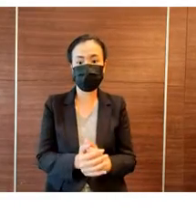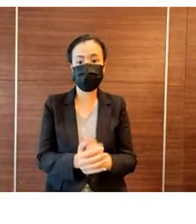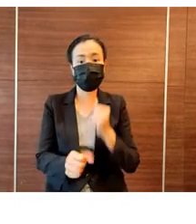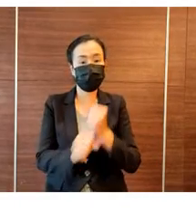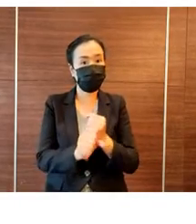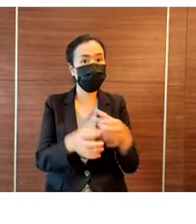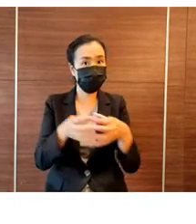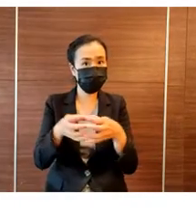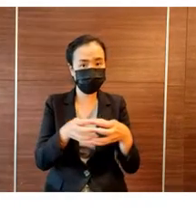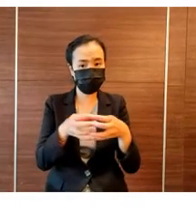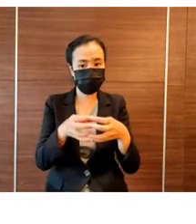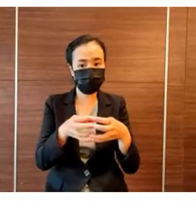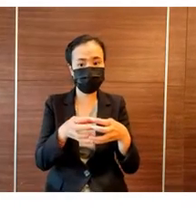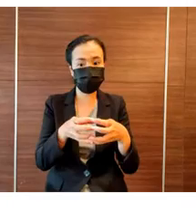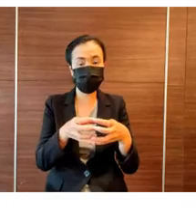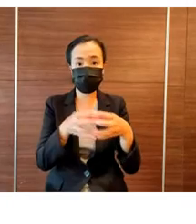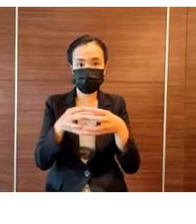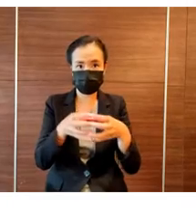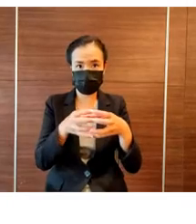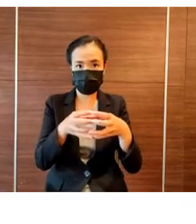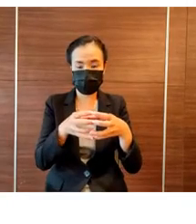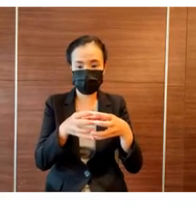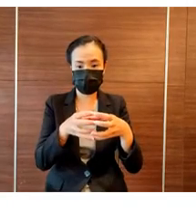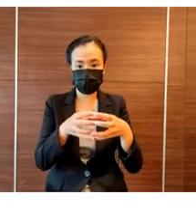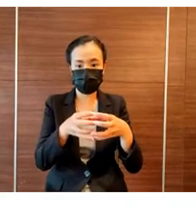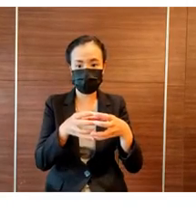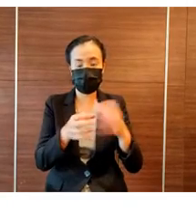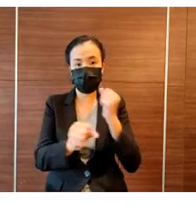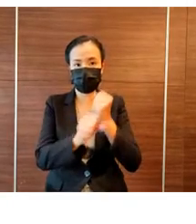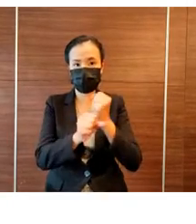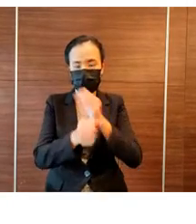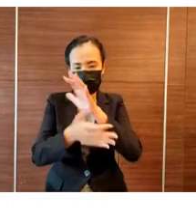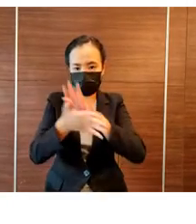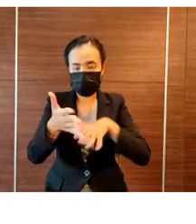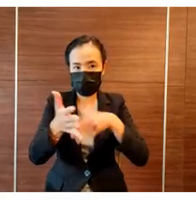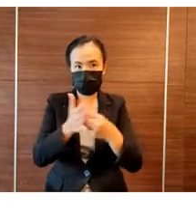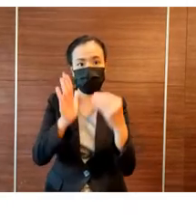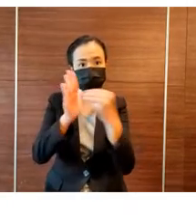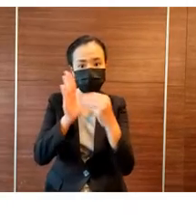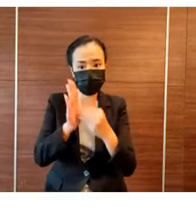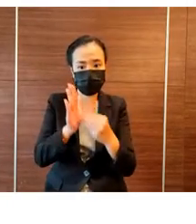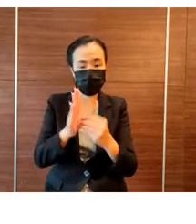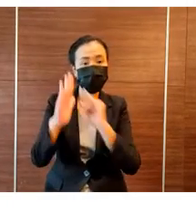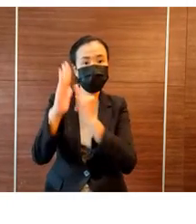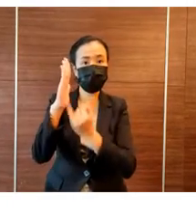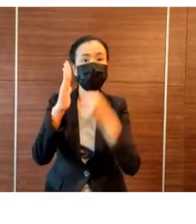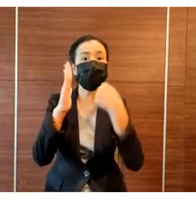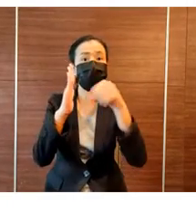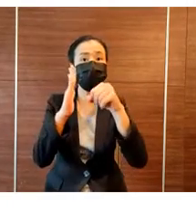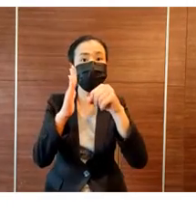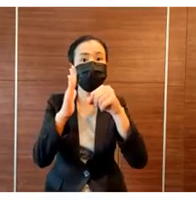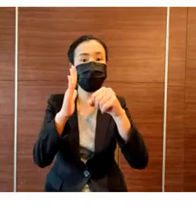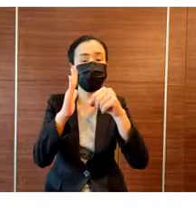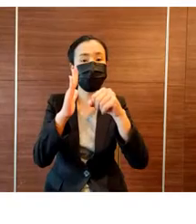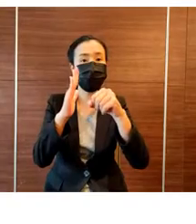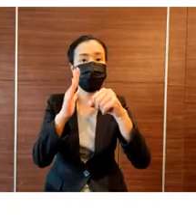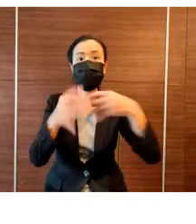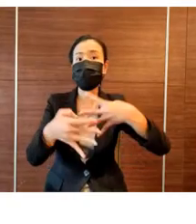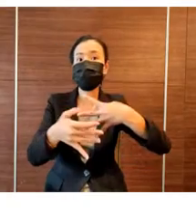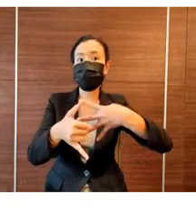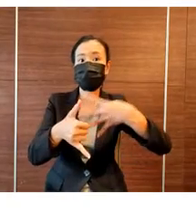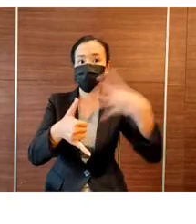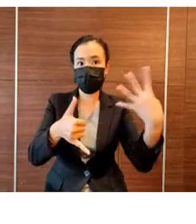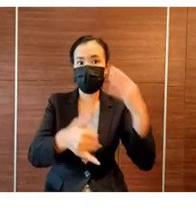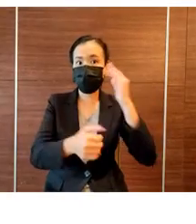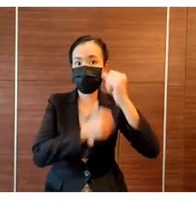ำกลุ่มซึ่งคุณธนชัยนะคะเป็นคนไปทำแผนฟ้าสีรุ้ง10จังหวัดเนี่ยเขาประกาศเป้าปีหน้ามาเรียบร้อย